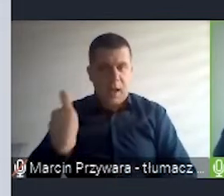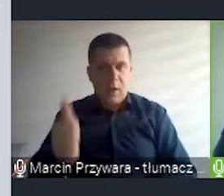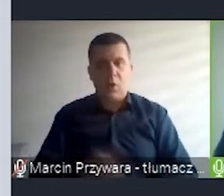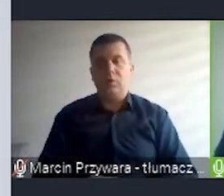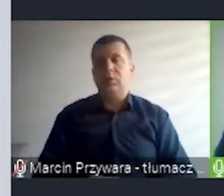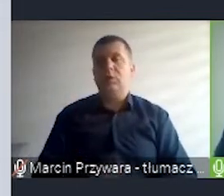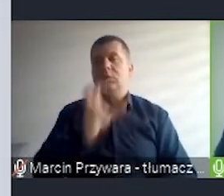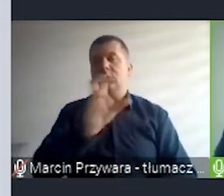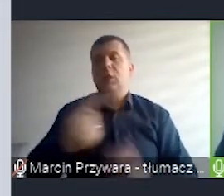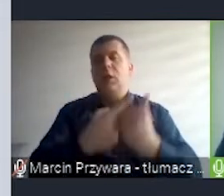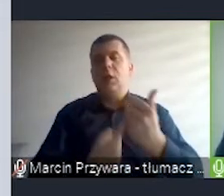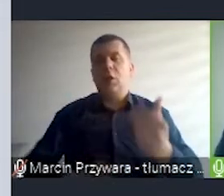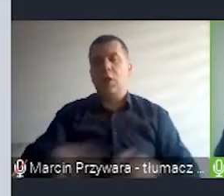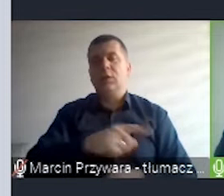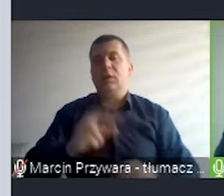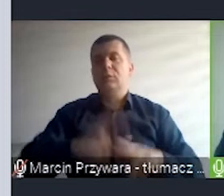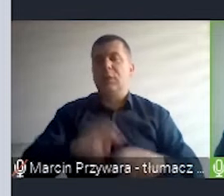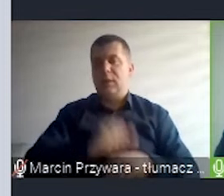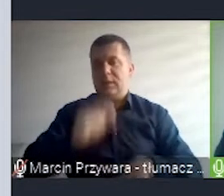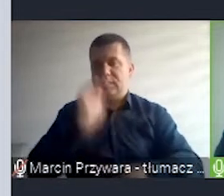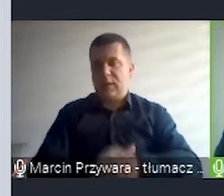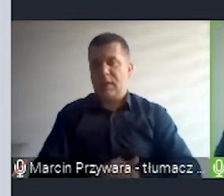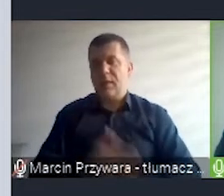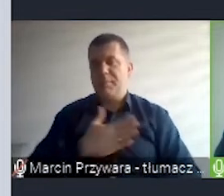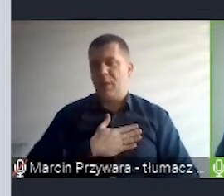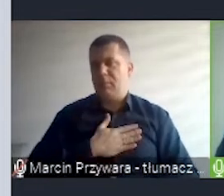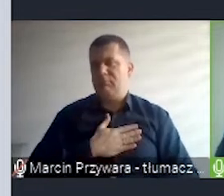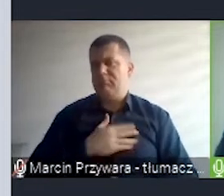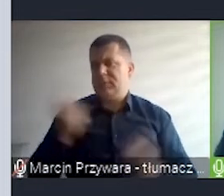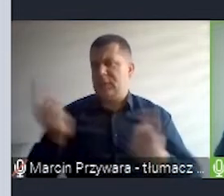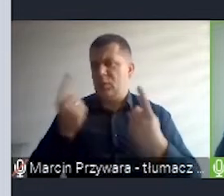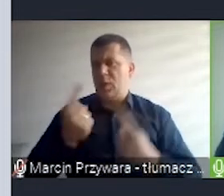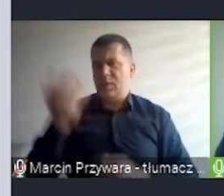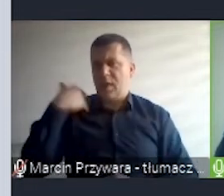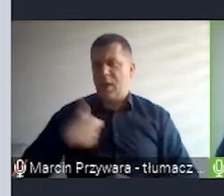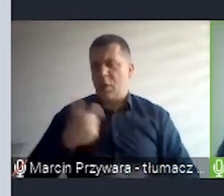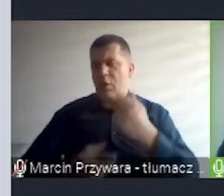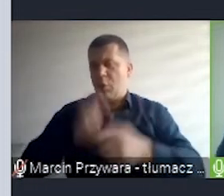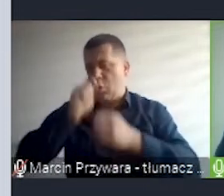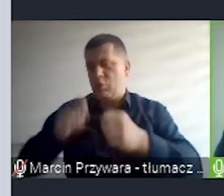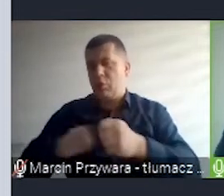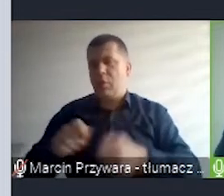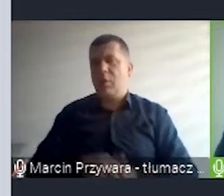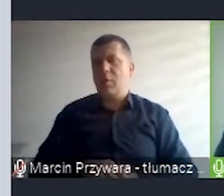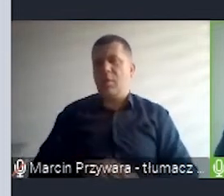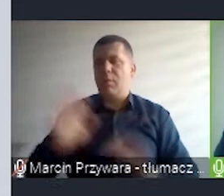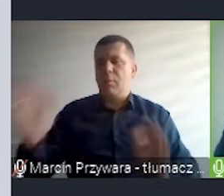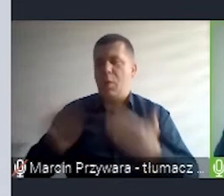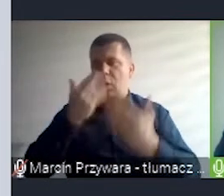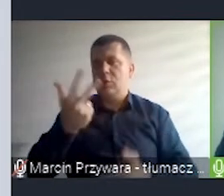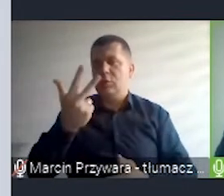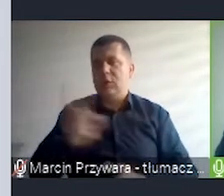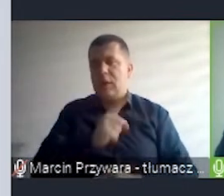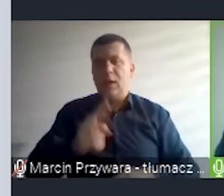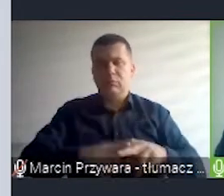Czy ilość tego sprzętu się zgadza? Ja miałem taką przygodę jako kontroler kiedyś, gdzie pokazywano mi 3 razy ten sam